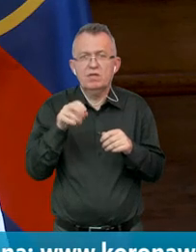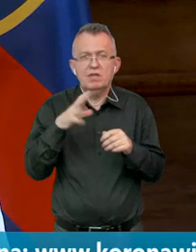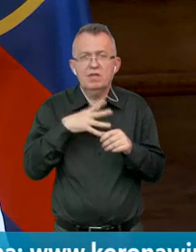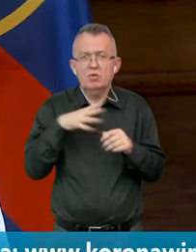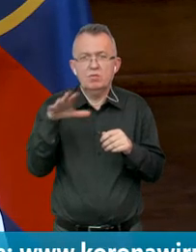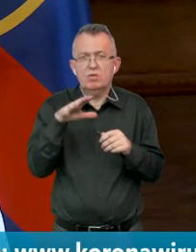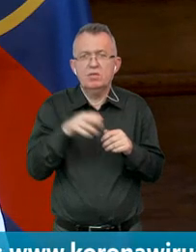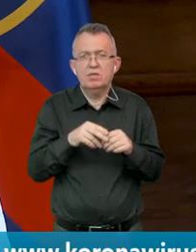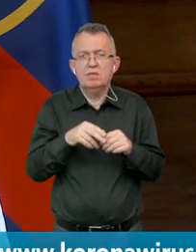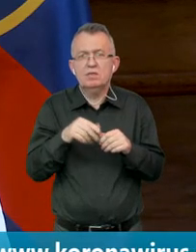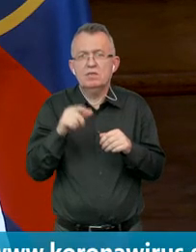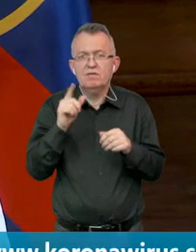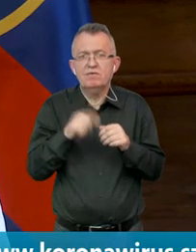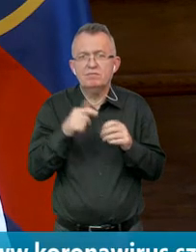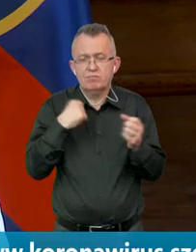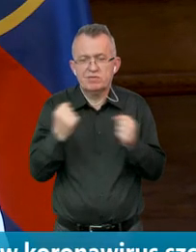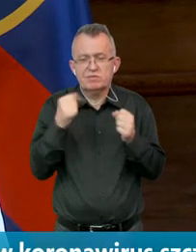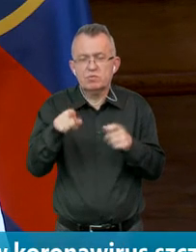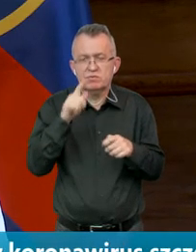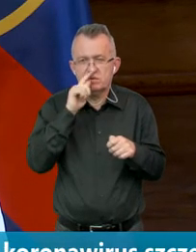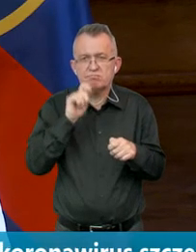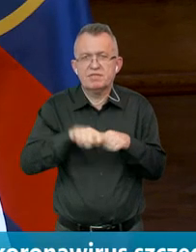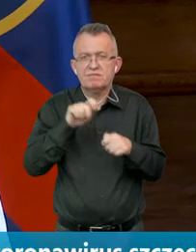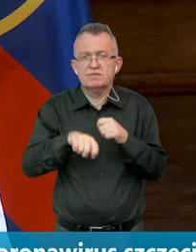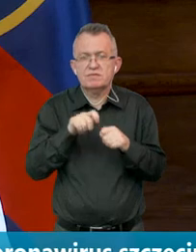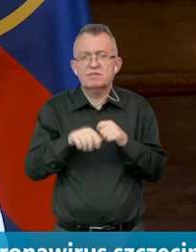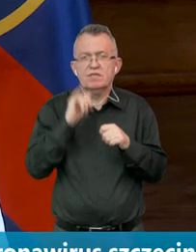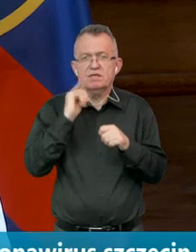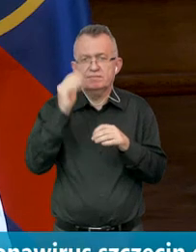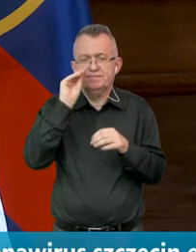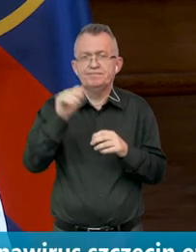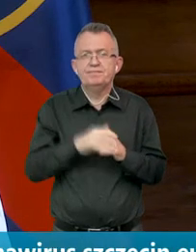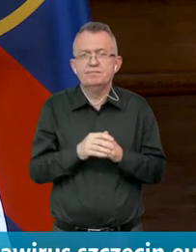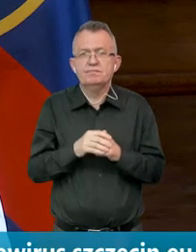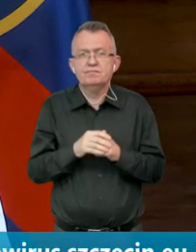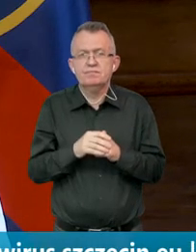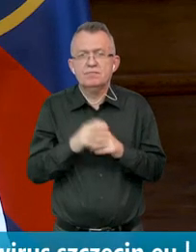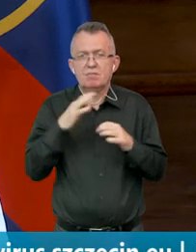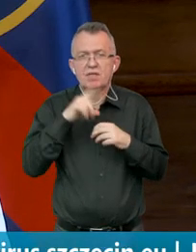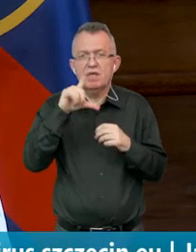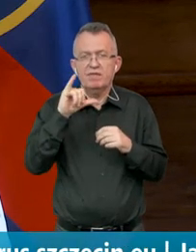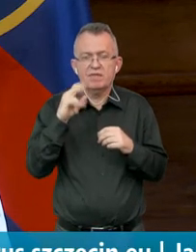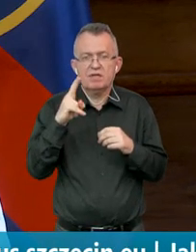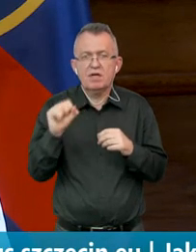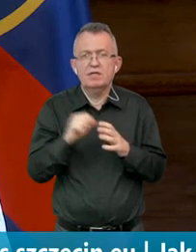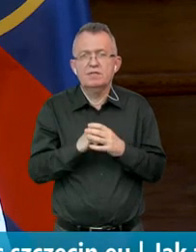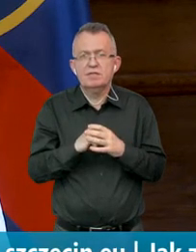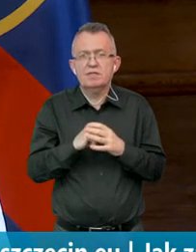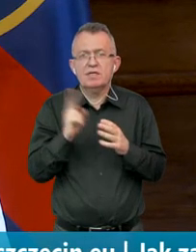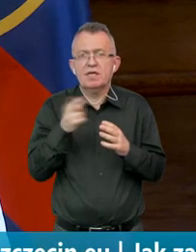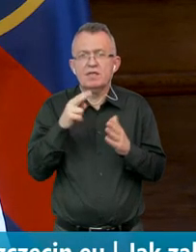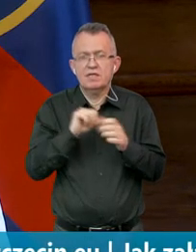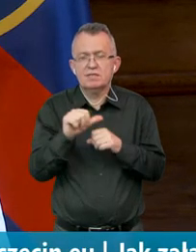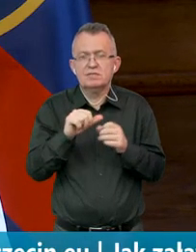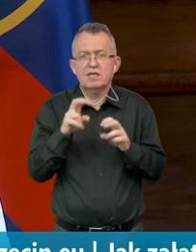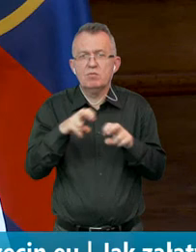tam, więc postaramy się to sprawdzić i zareagować. Pani Litka. Dzień dobry, panie prezydencie. Na kiedy przewidziany jest